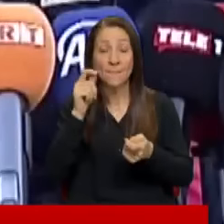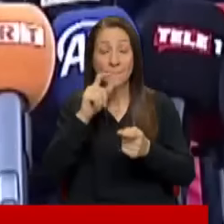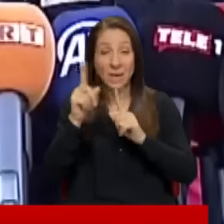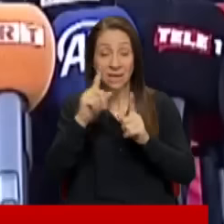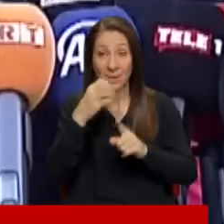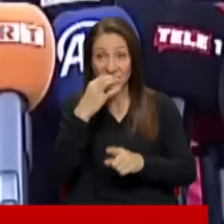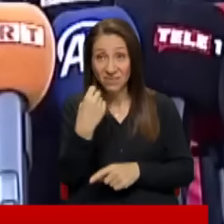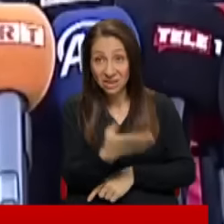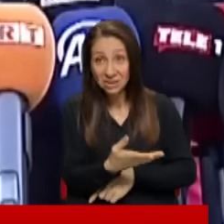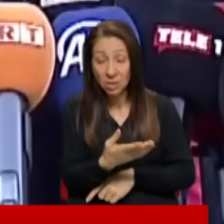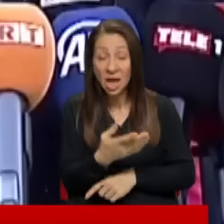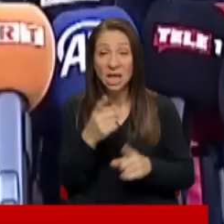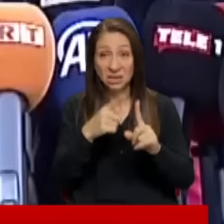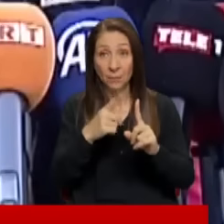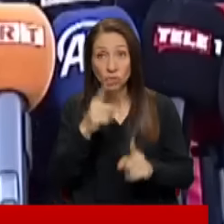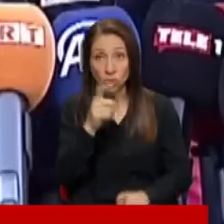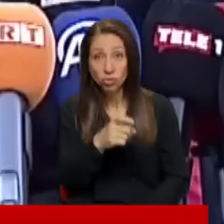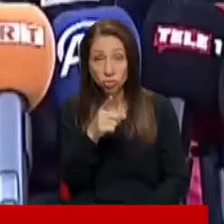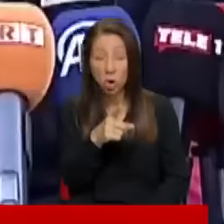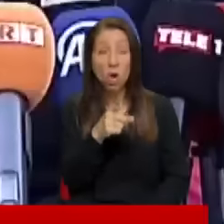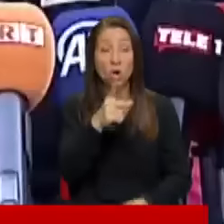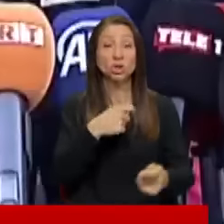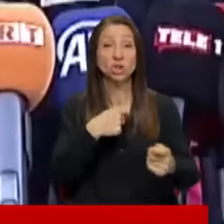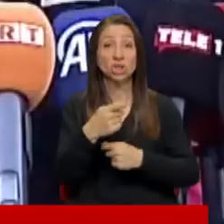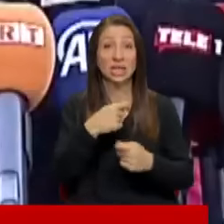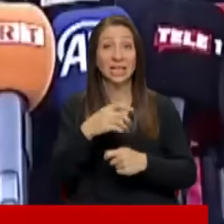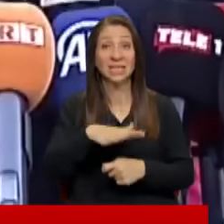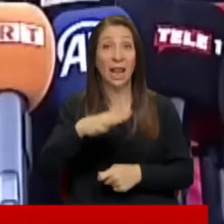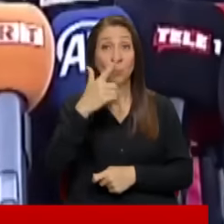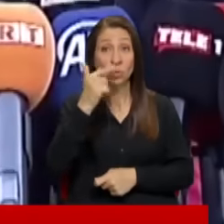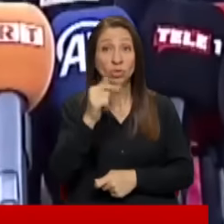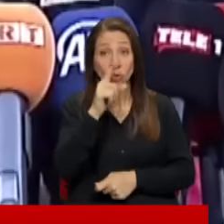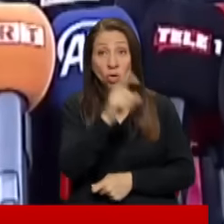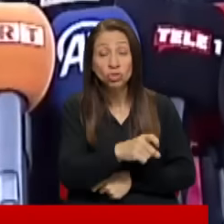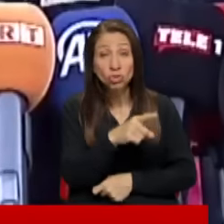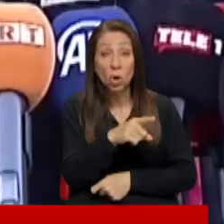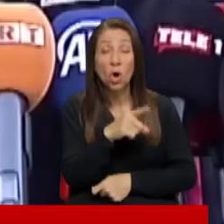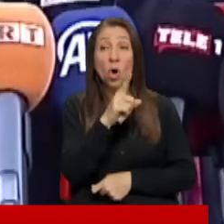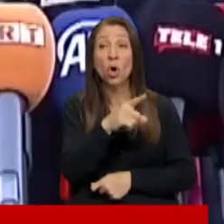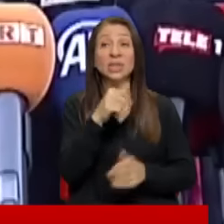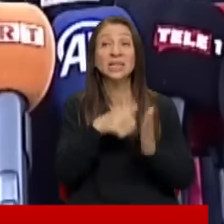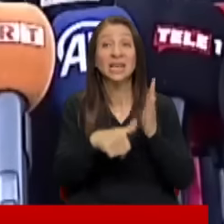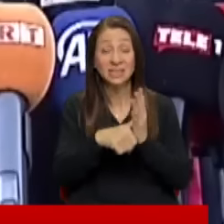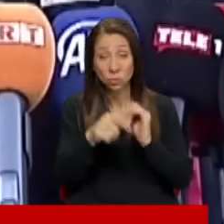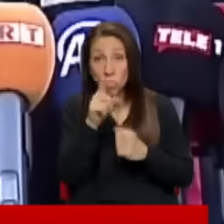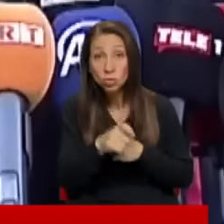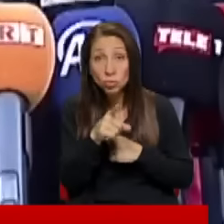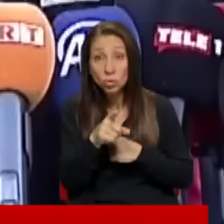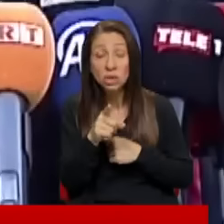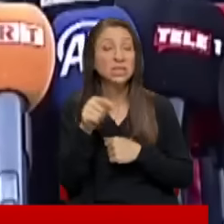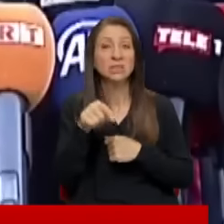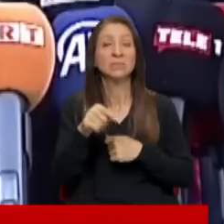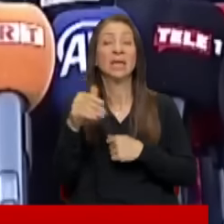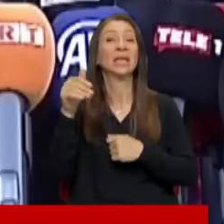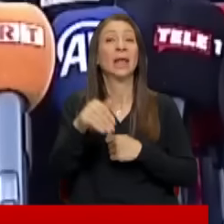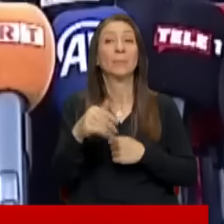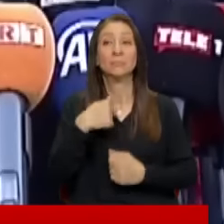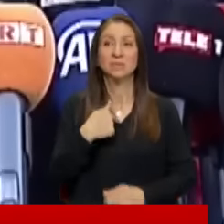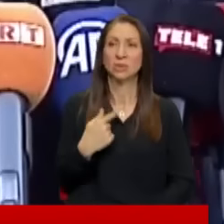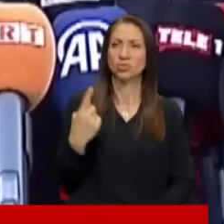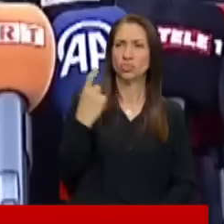izni verdiniz mi? Hesabını sordunuz mu? O şirketlerin genel müdürlerine sordunuz mu? O tarihtekine sordunuz mu? Şimdi gelip